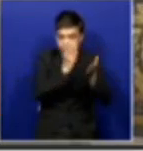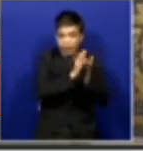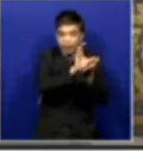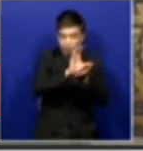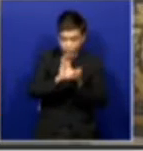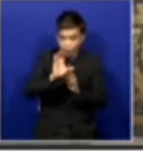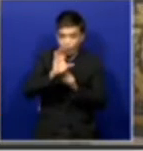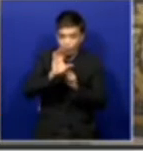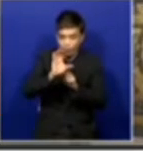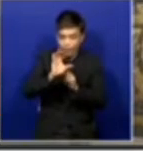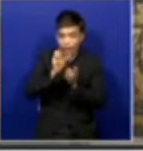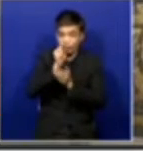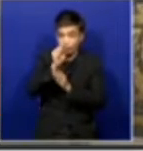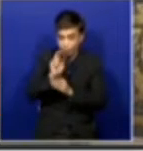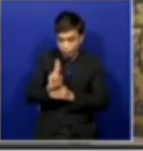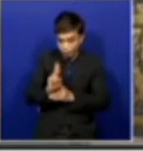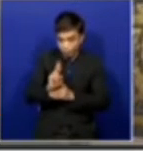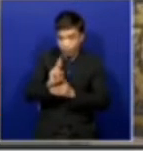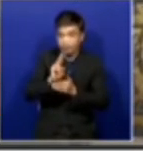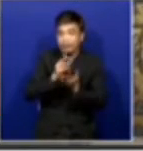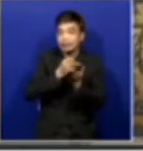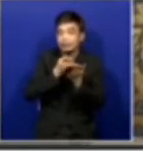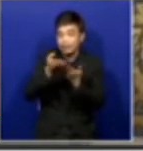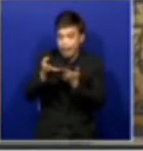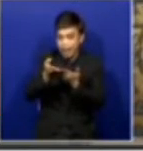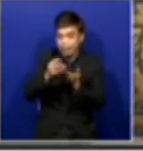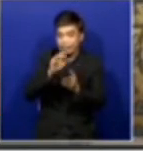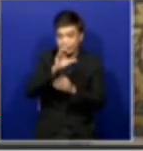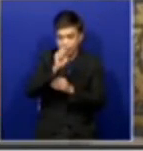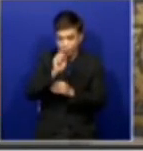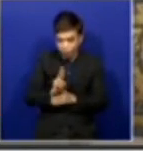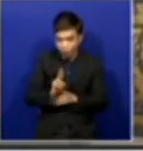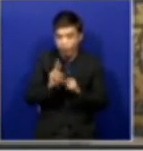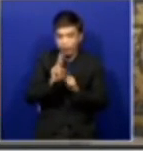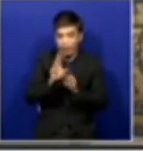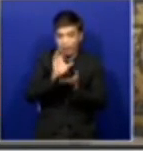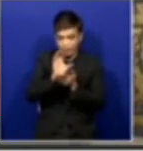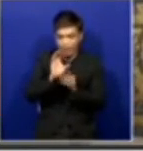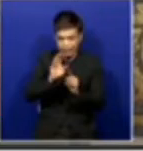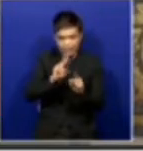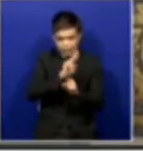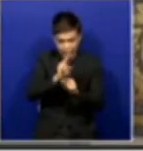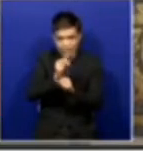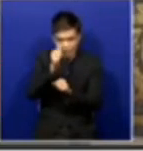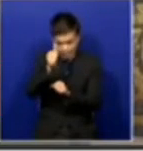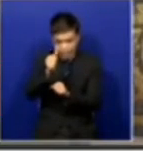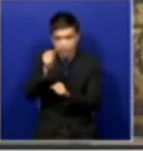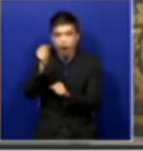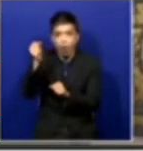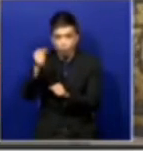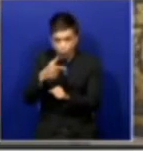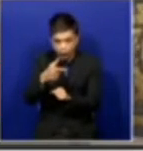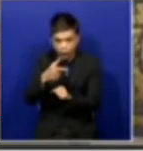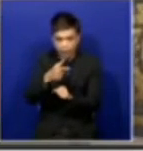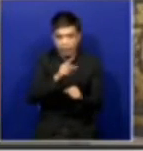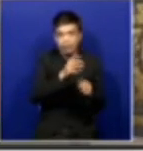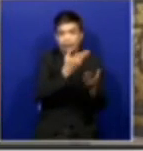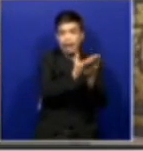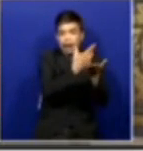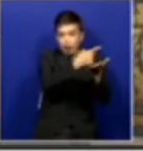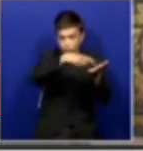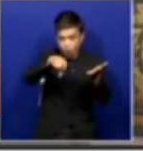เงินทุนสำรองจ่ายนะฮะดีกว่าที่จะมาเสนอร่างพระราชบัญญัติโอนงบประมา